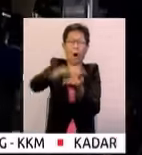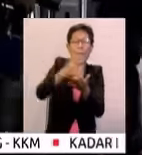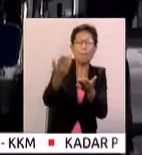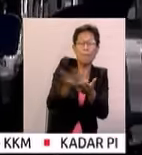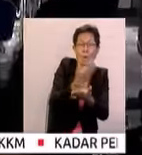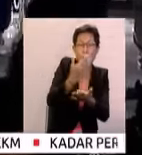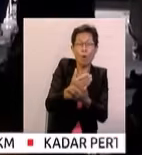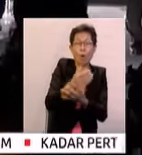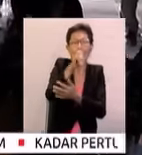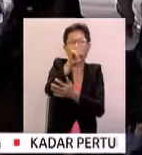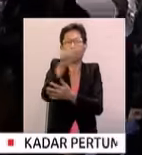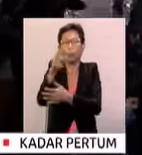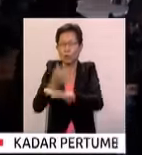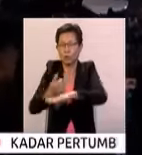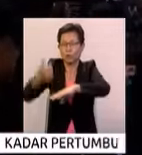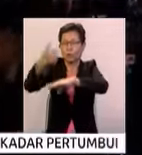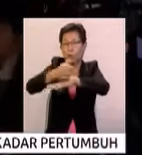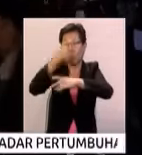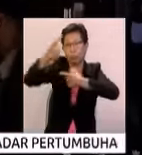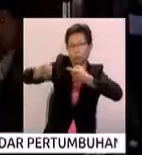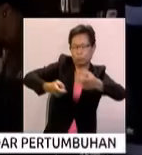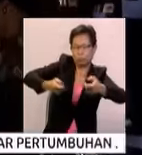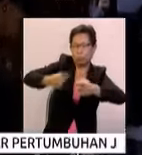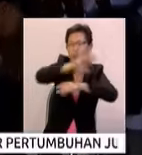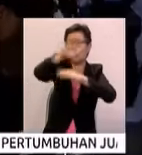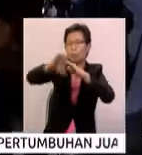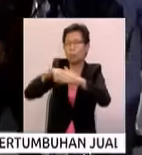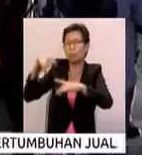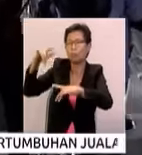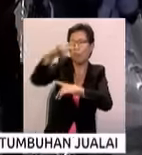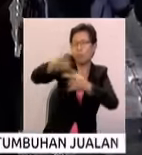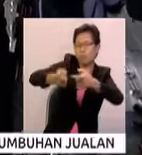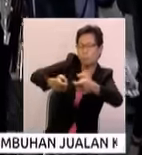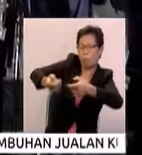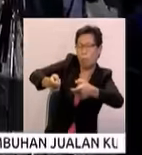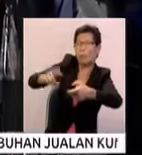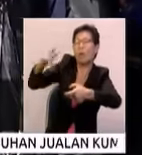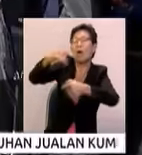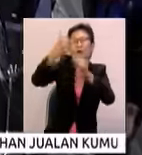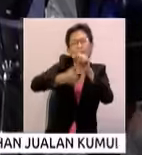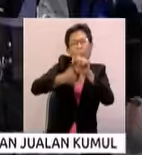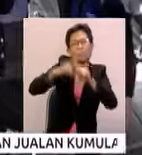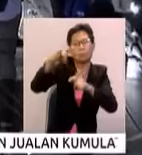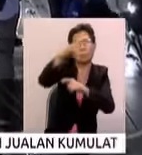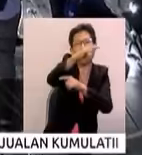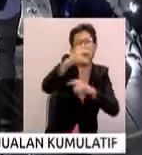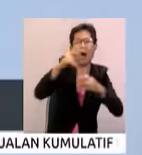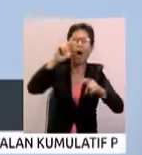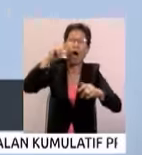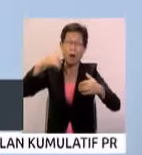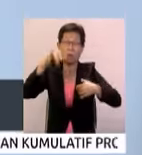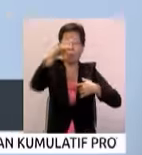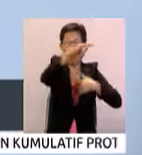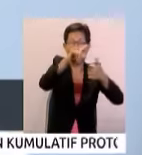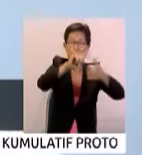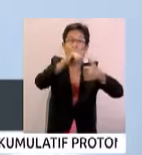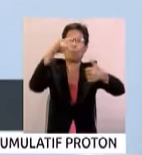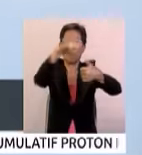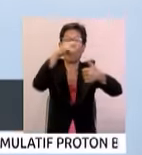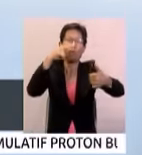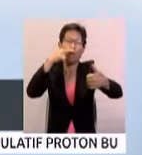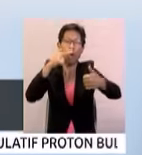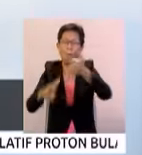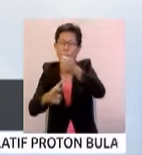iaitu Skuadron 22 ditubuhkan untuk mengendalikan kesemua pesawat tersebut dengan setiap satunya dibarisi juruterbang, penolong